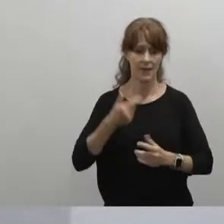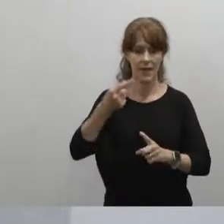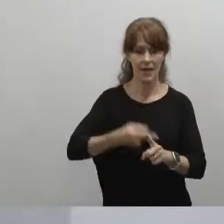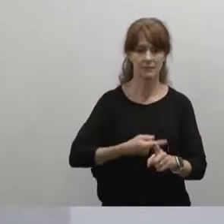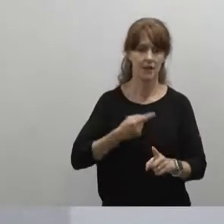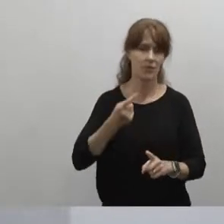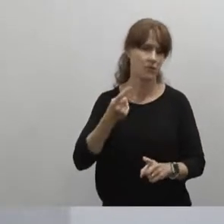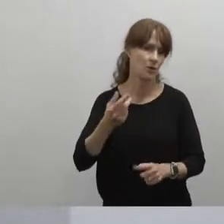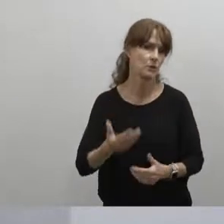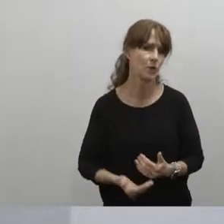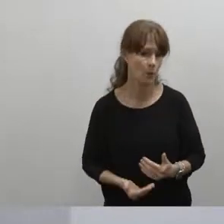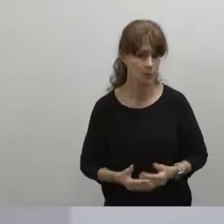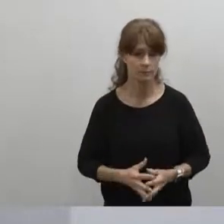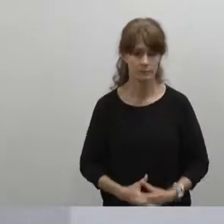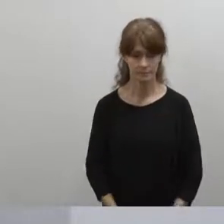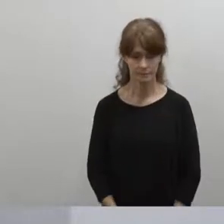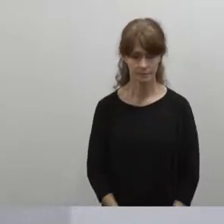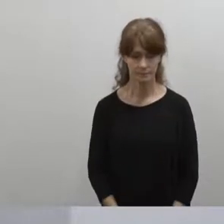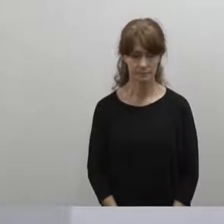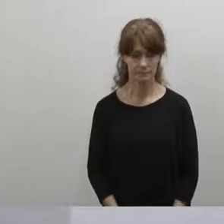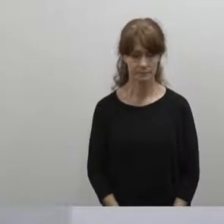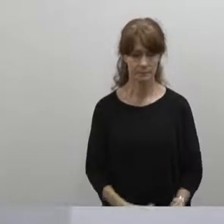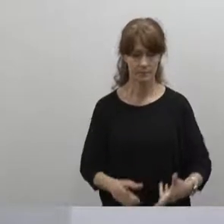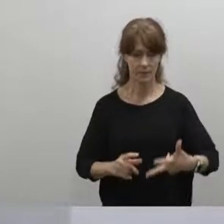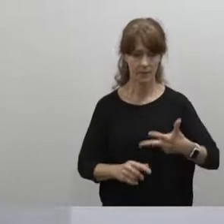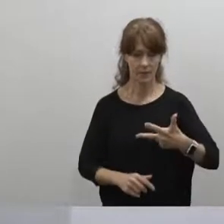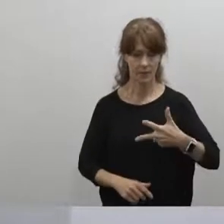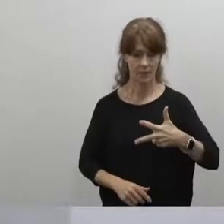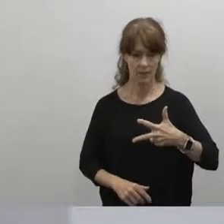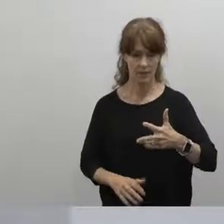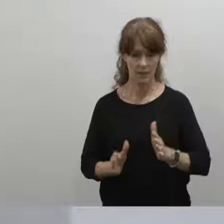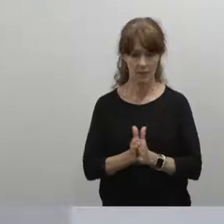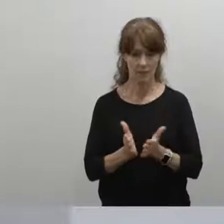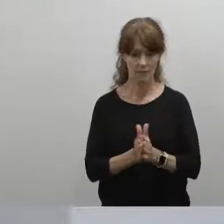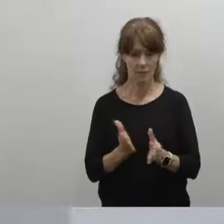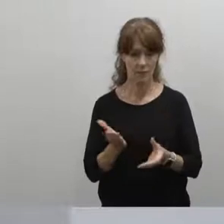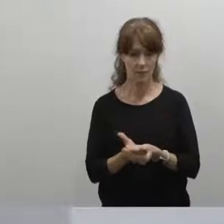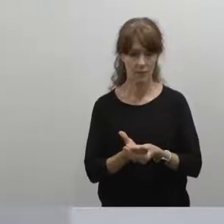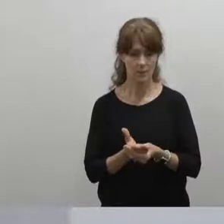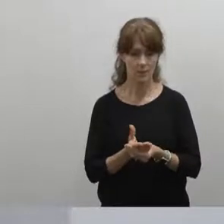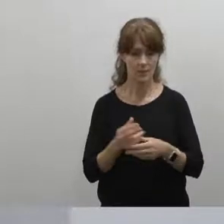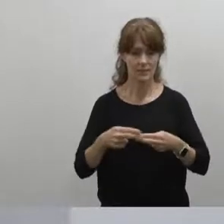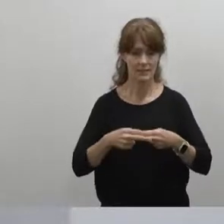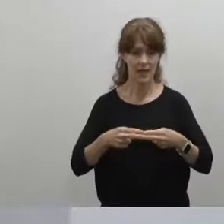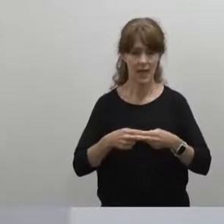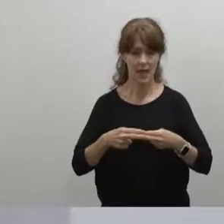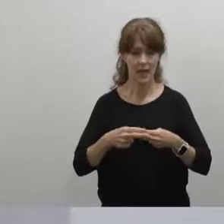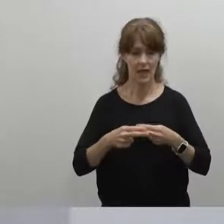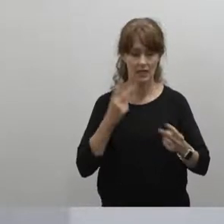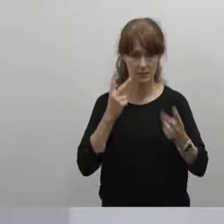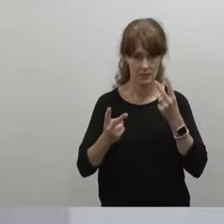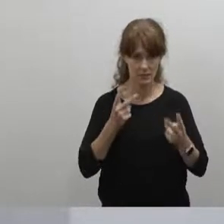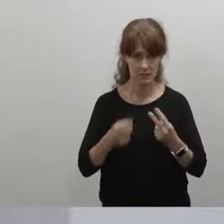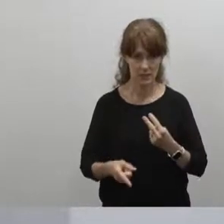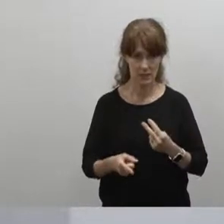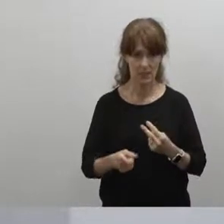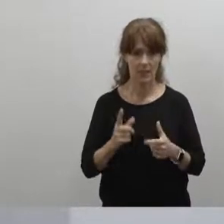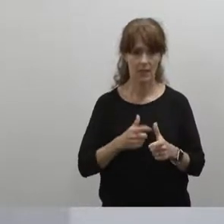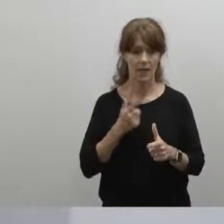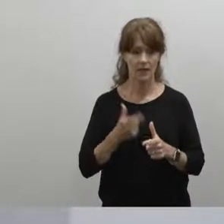đoạt chỉ mặt tệ sầm rap thui ca plát bắt đầu sòng cặp một lử là tập sầm rap sa năng ai